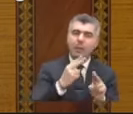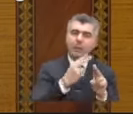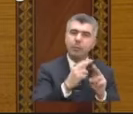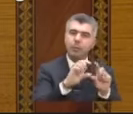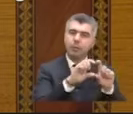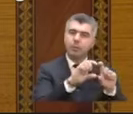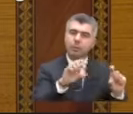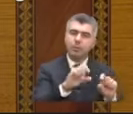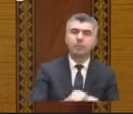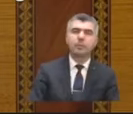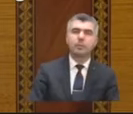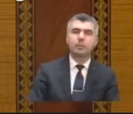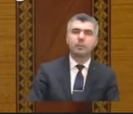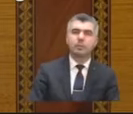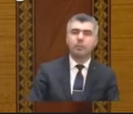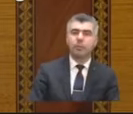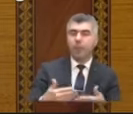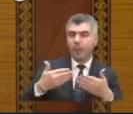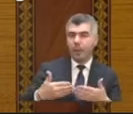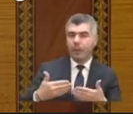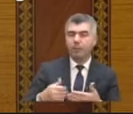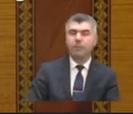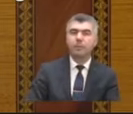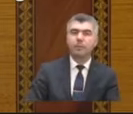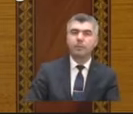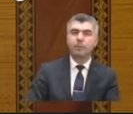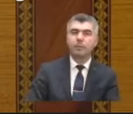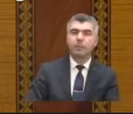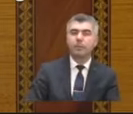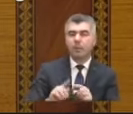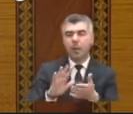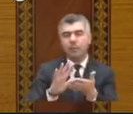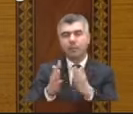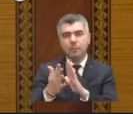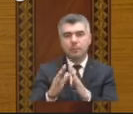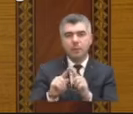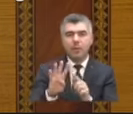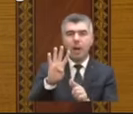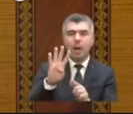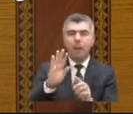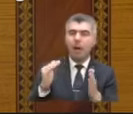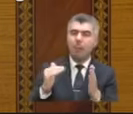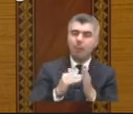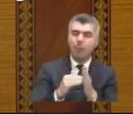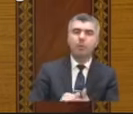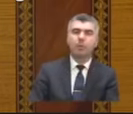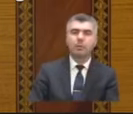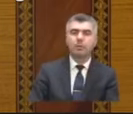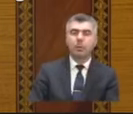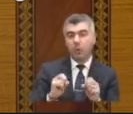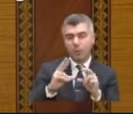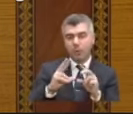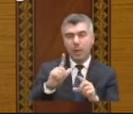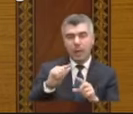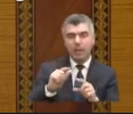الريسو. واليوم حنا يعني تقريبا فوق بعد المليون. هي هو فعلا